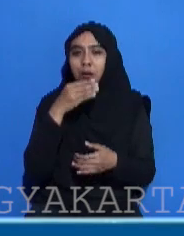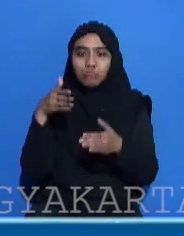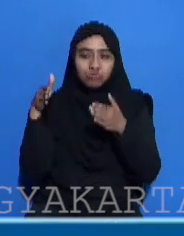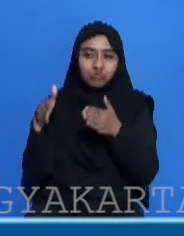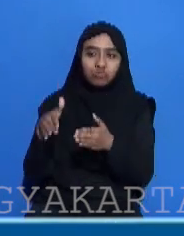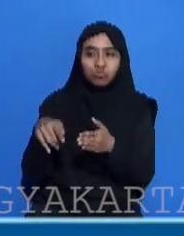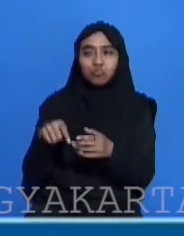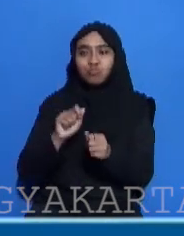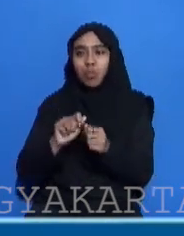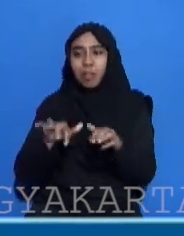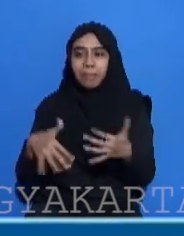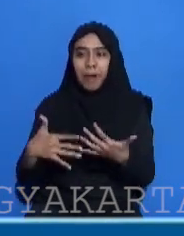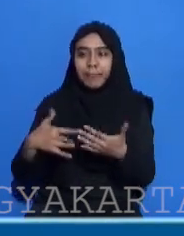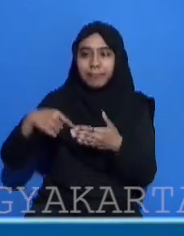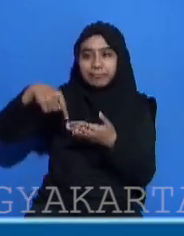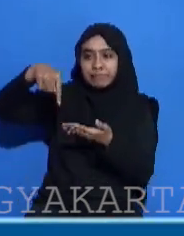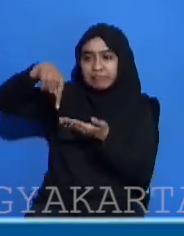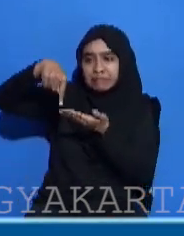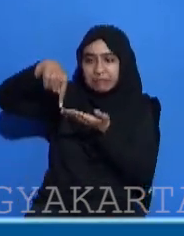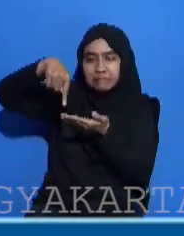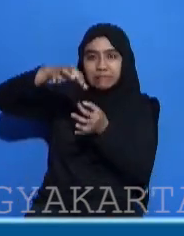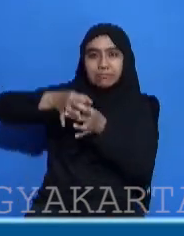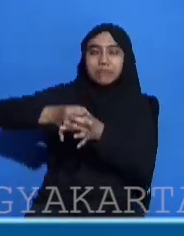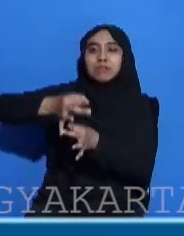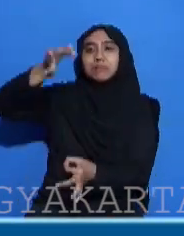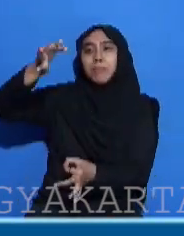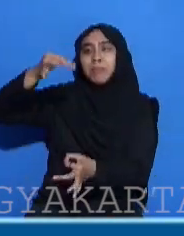cairan formulasi biotik tetes